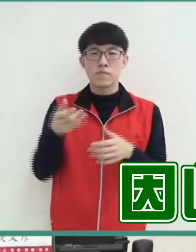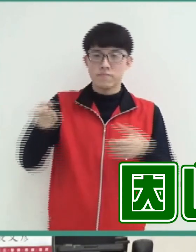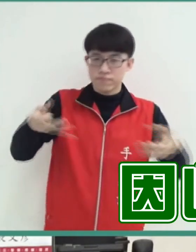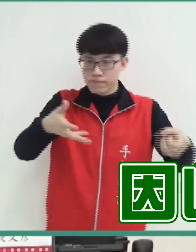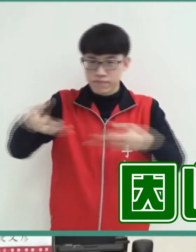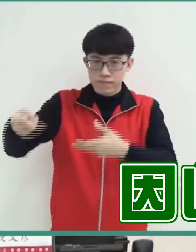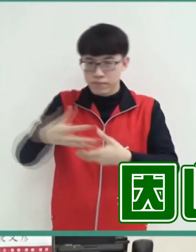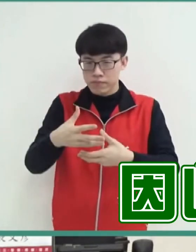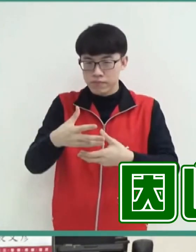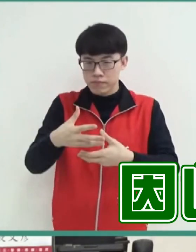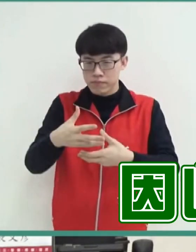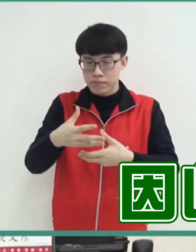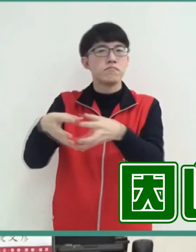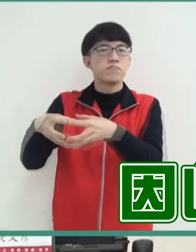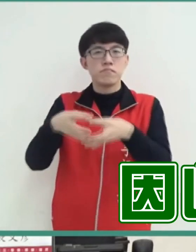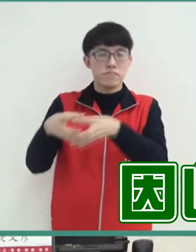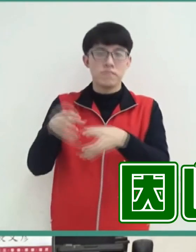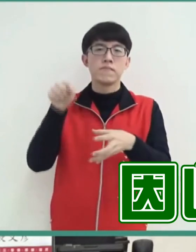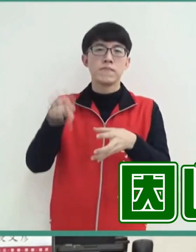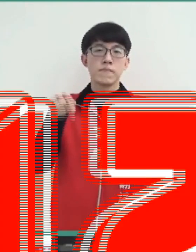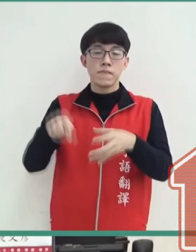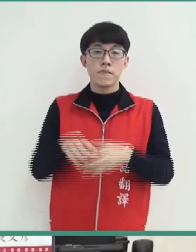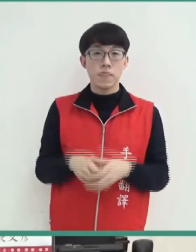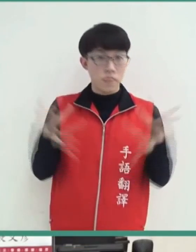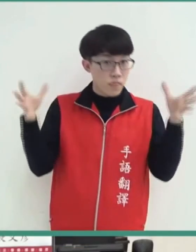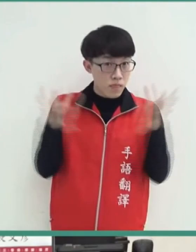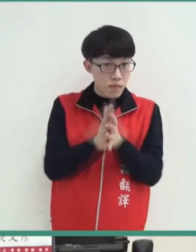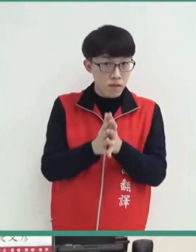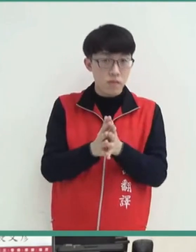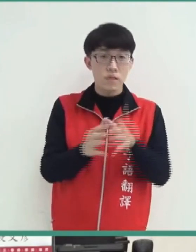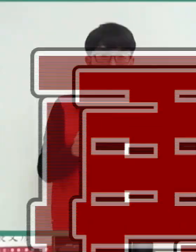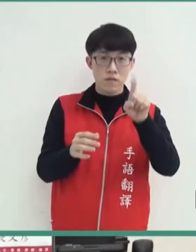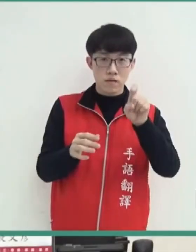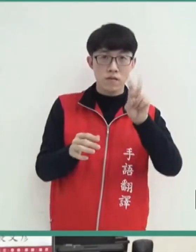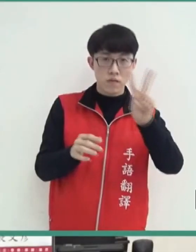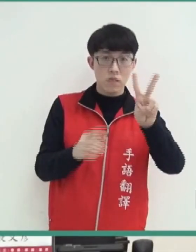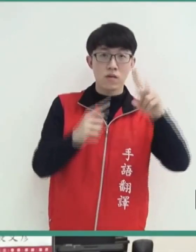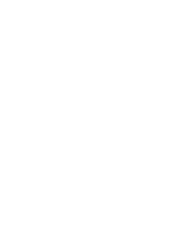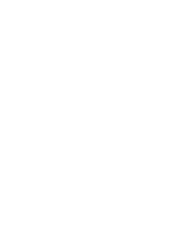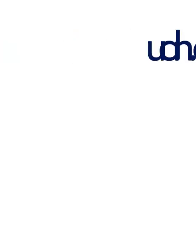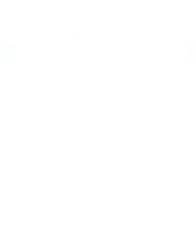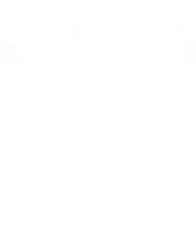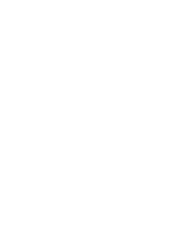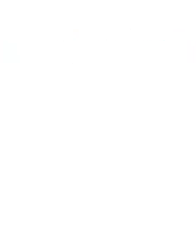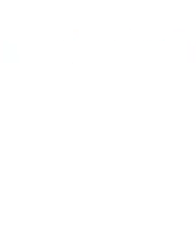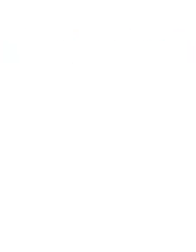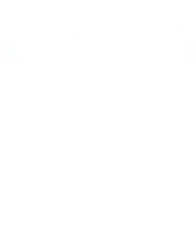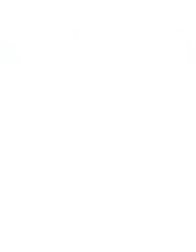他的感染人数是12+1+1。